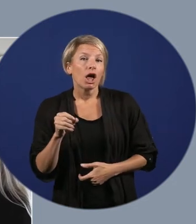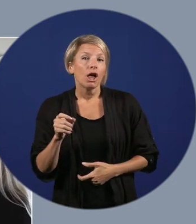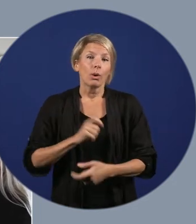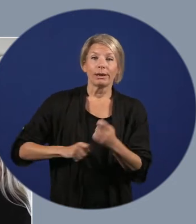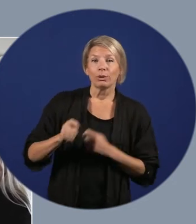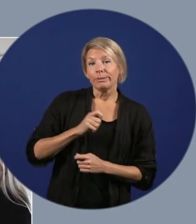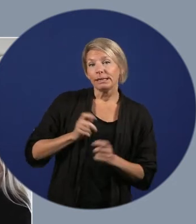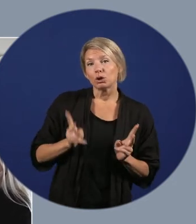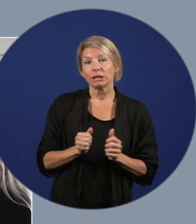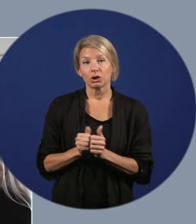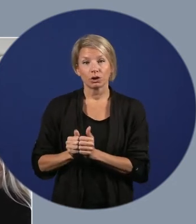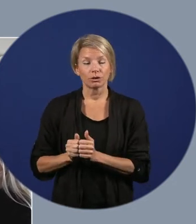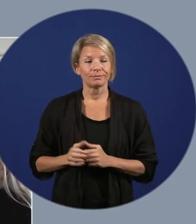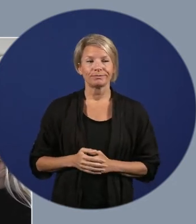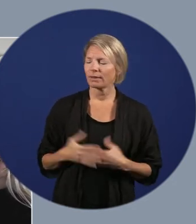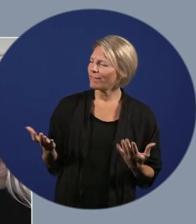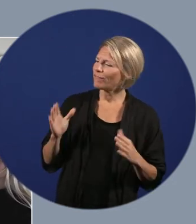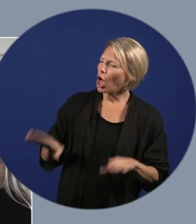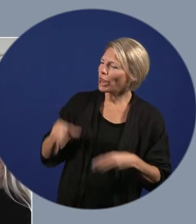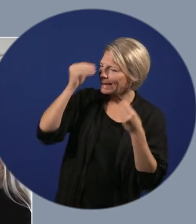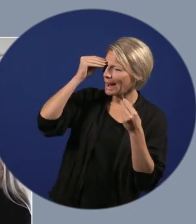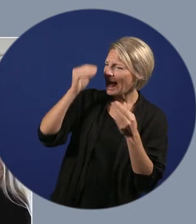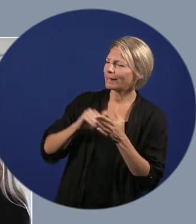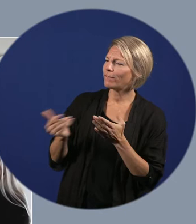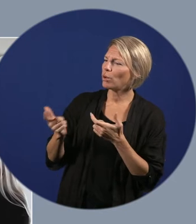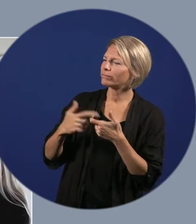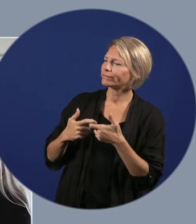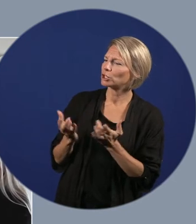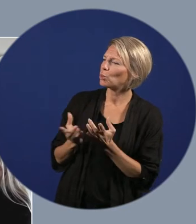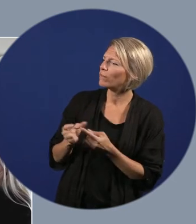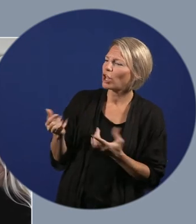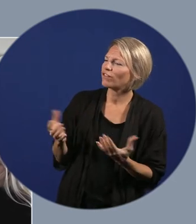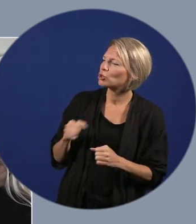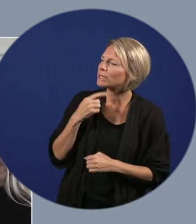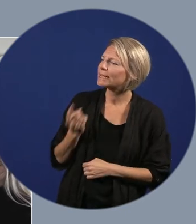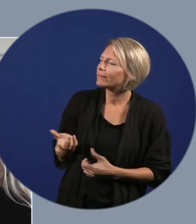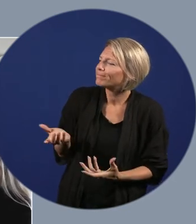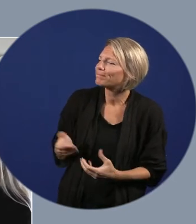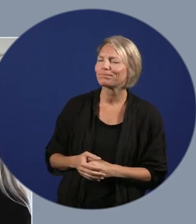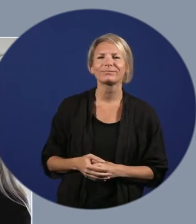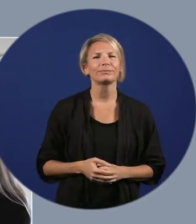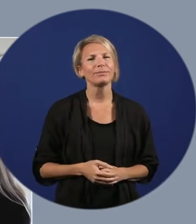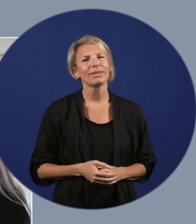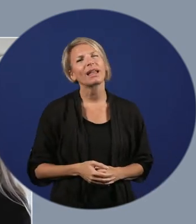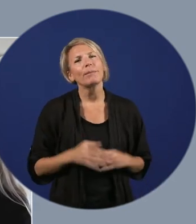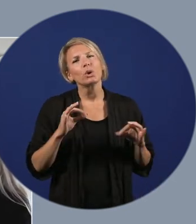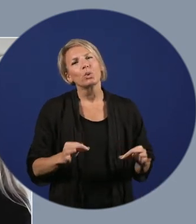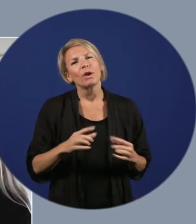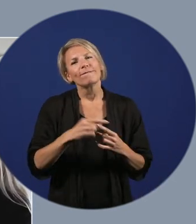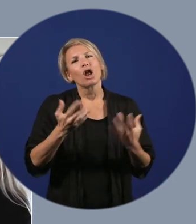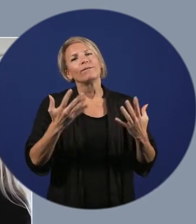ekonomin. Vad har ni lärt er av skolvalet skulle ni säga? Ja, men det är ju hur ett val går